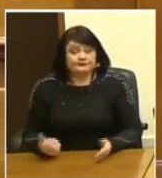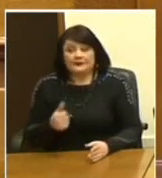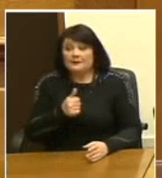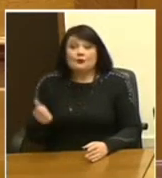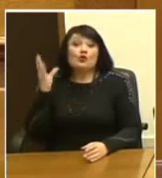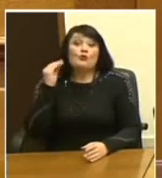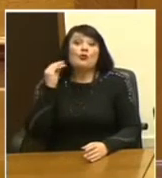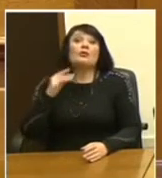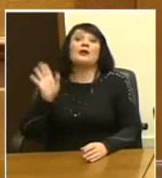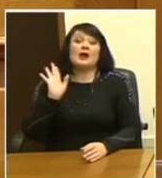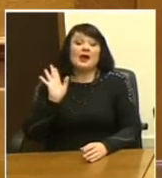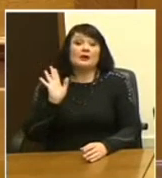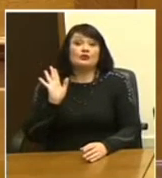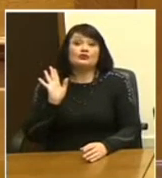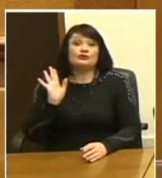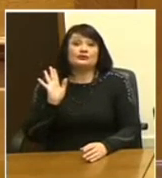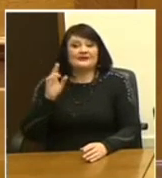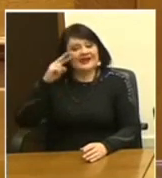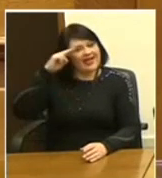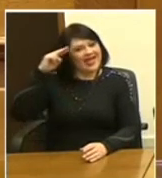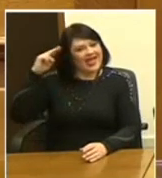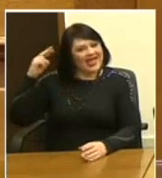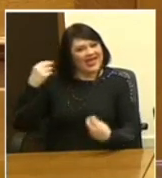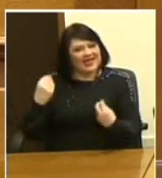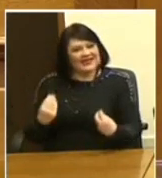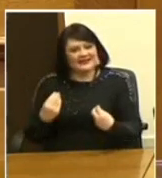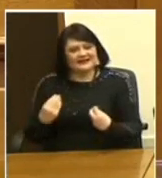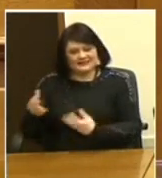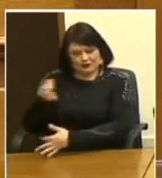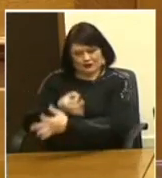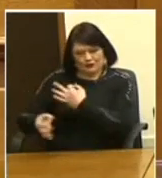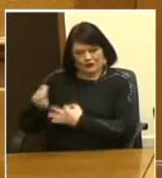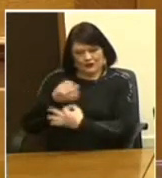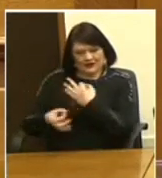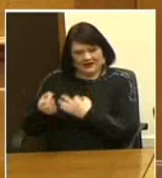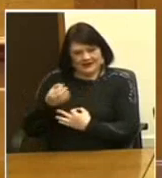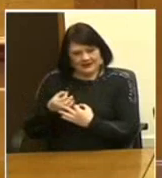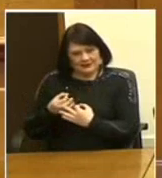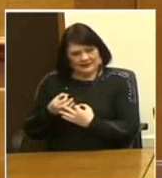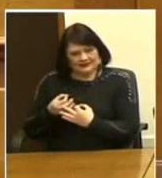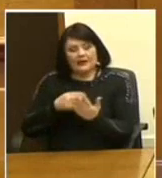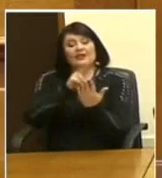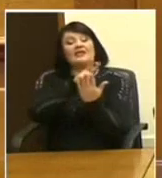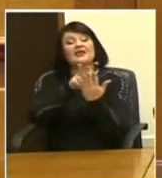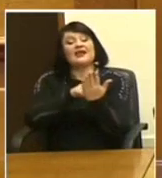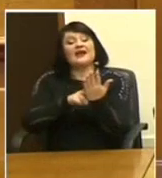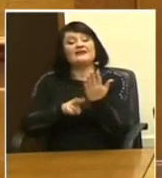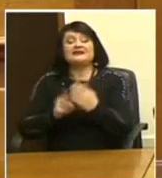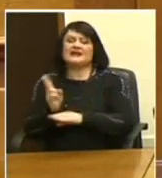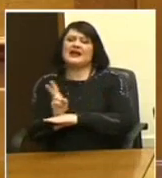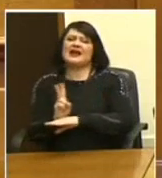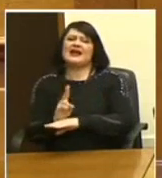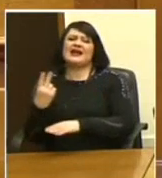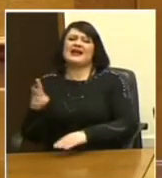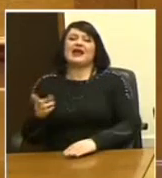σήμερα για σας ήταν το ευφιέστατο και πολύ πετυχημένο επιχείρημα που μας αναγνώσατε από τα χαρτιά σας την